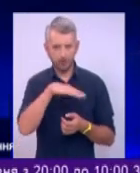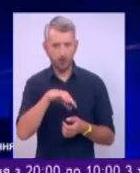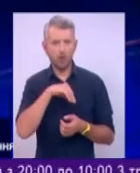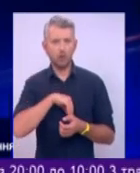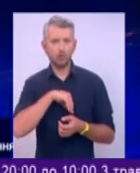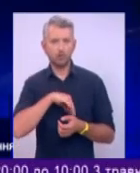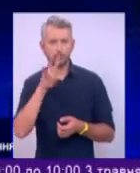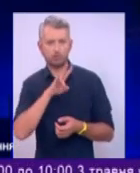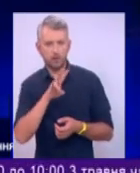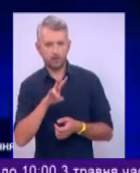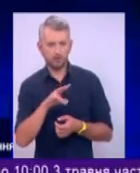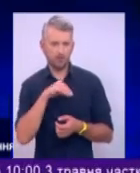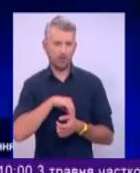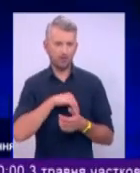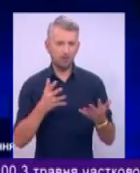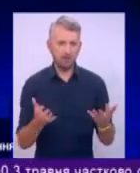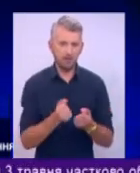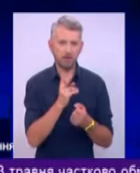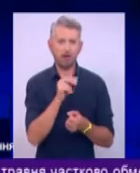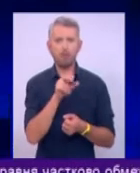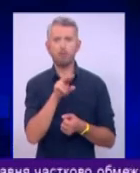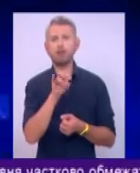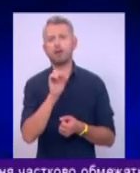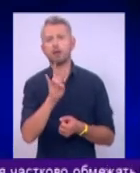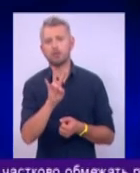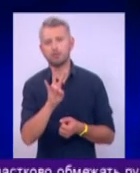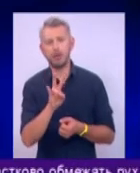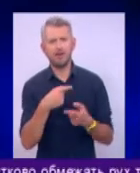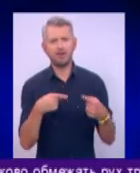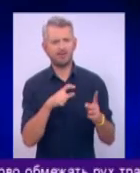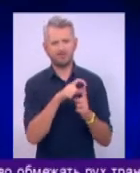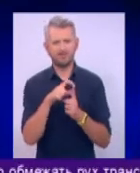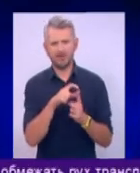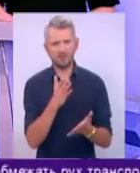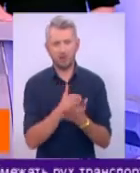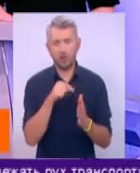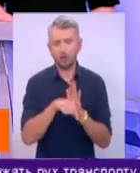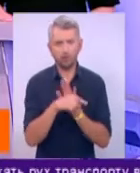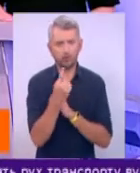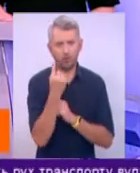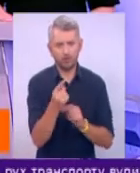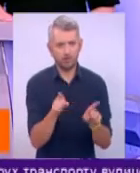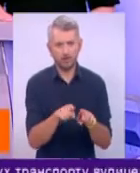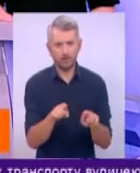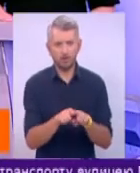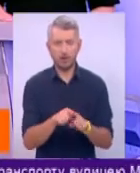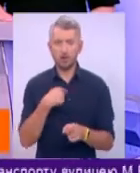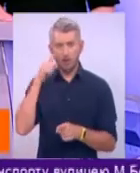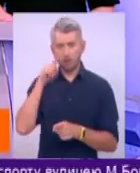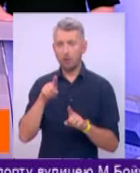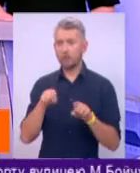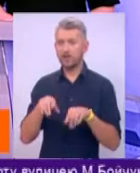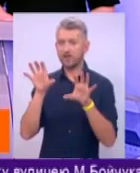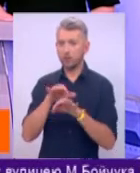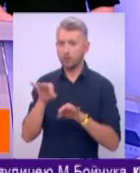опіка, або духовна підтримка, або капеланська допомога. Різні терміни, але суть одна і та ж сама. Значить, навіть законопроекти